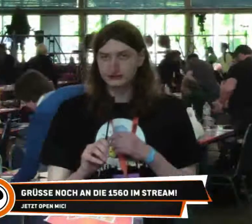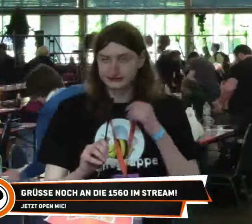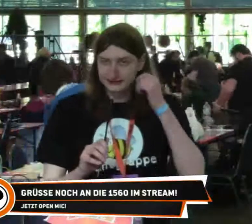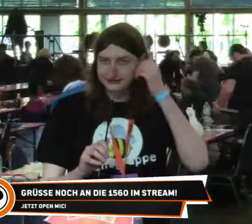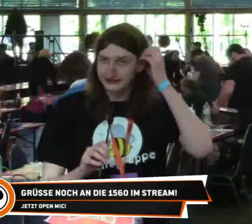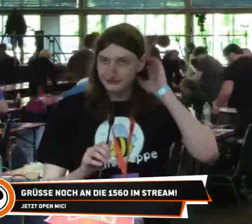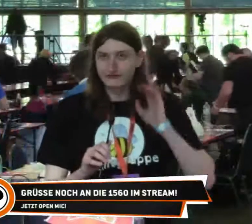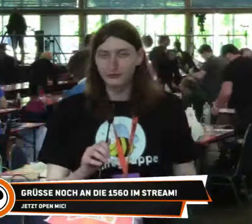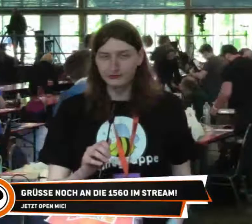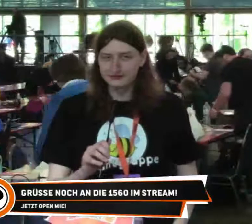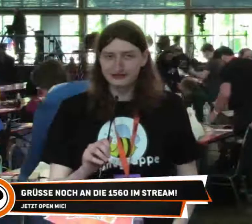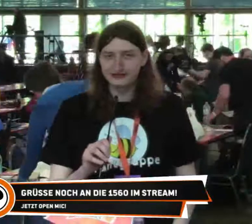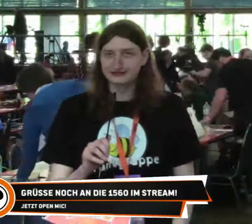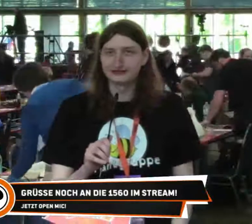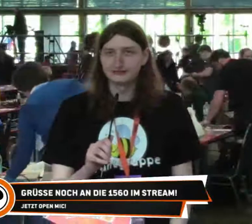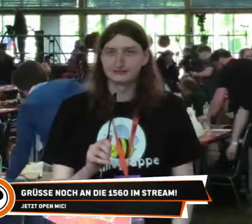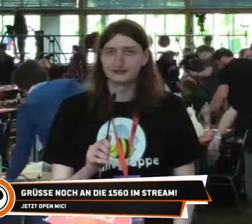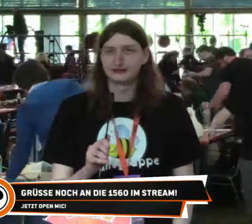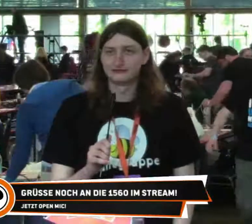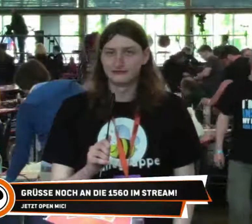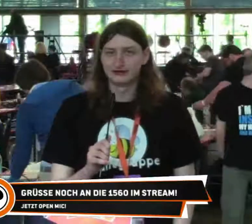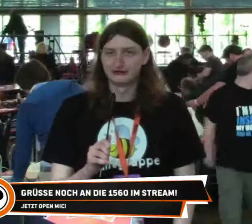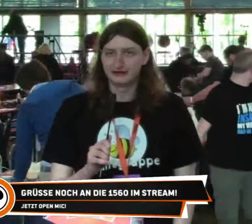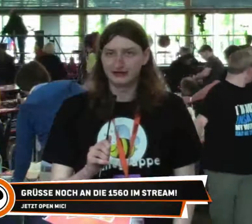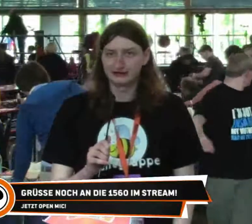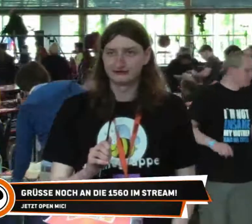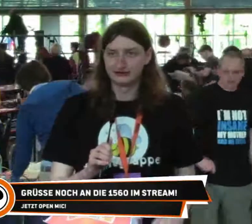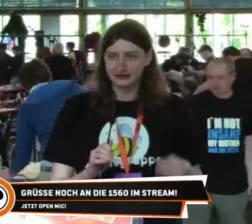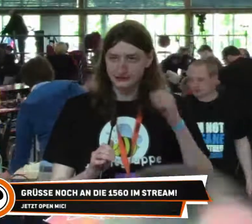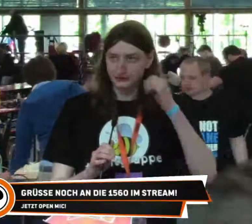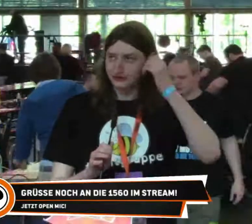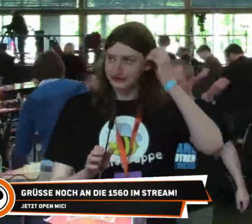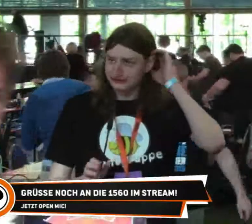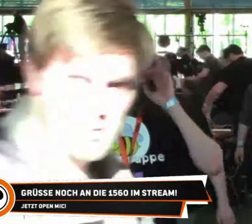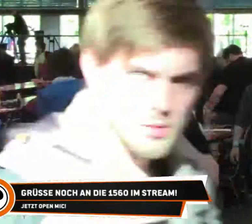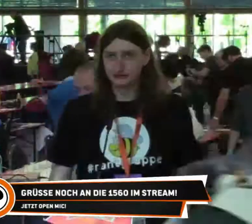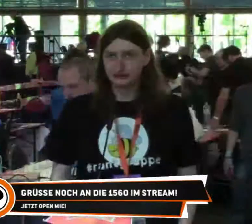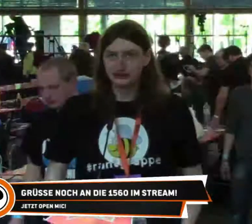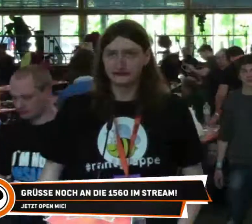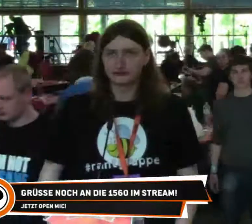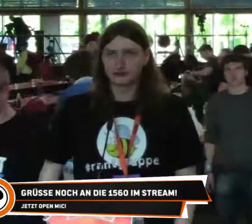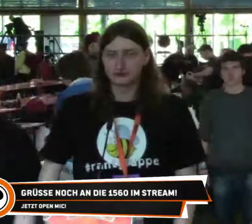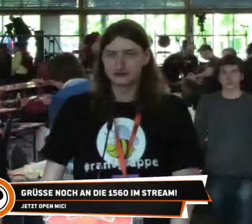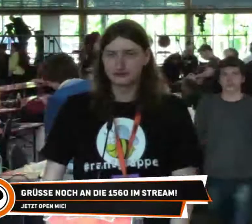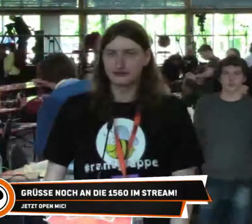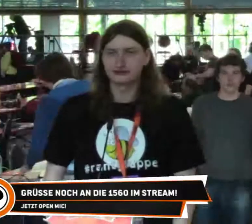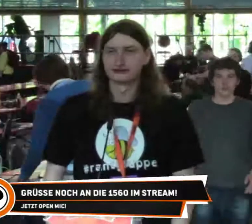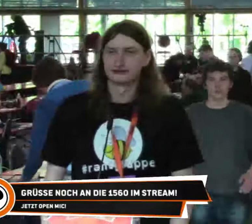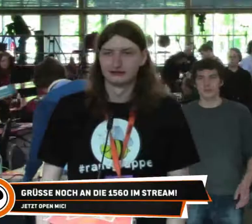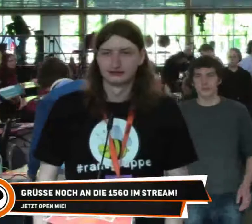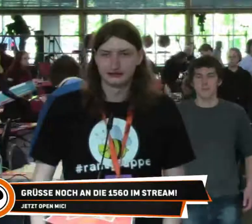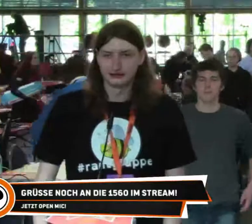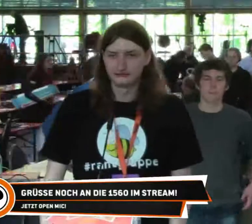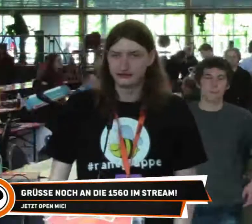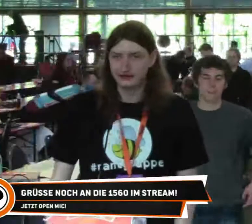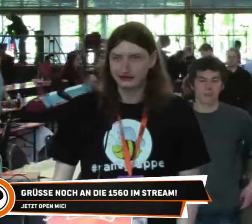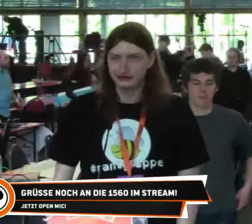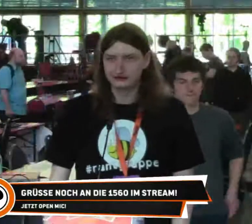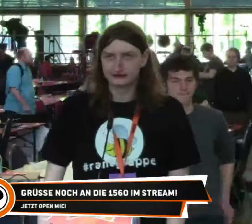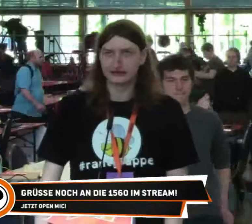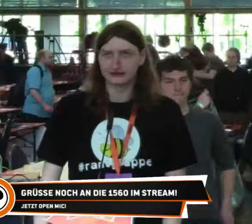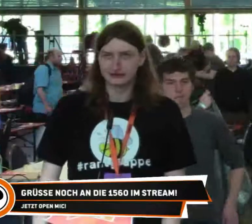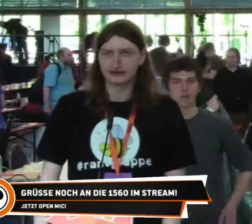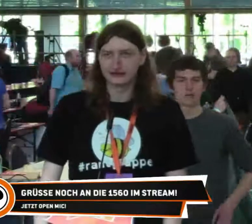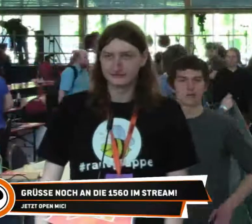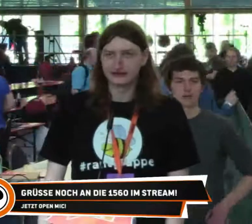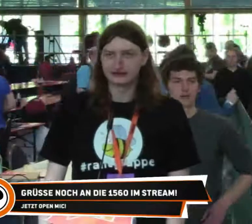ja hallo in Sachsen-Anhalt machen wir auch das mit den Kernen ähm wir machen wir nennen das Kokon das ist Ende Juli Anfang August geplant wir werden